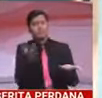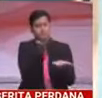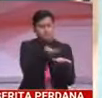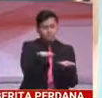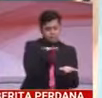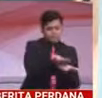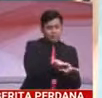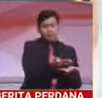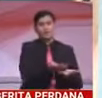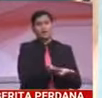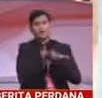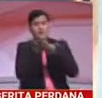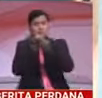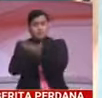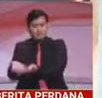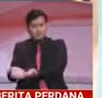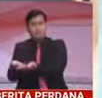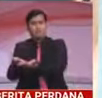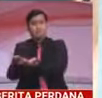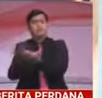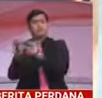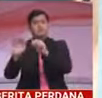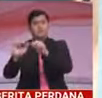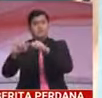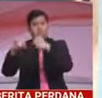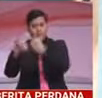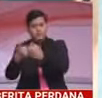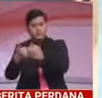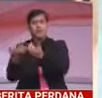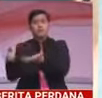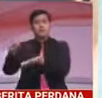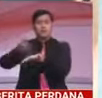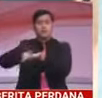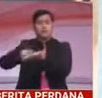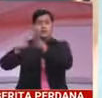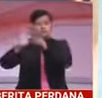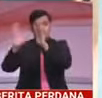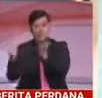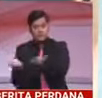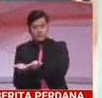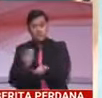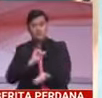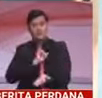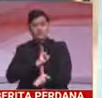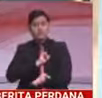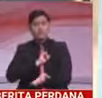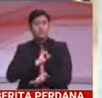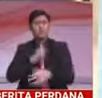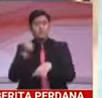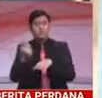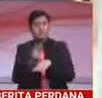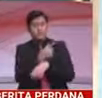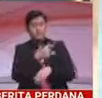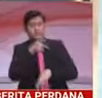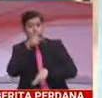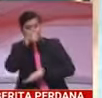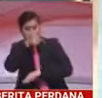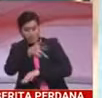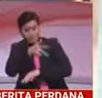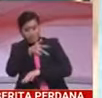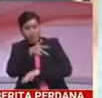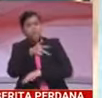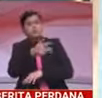kepada jenis mereka untuk dapat over dan saya kena ada pakai satu video camera so ini to record the however